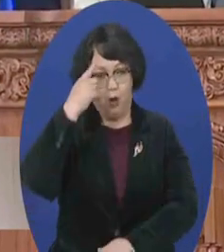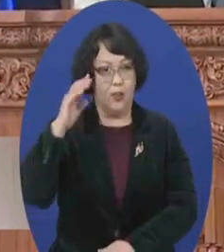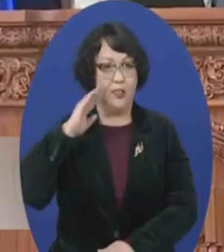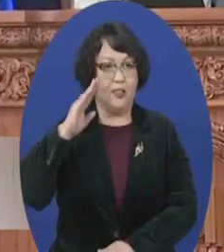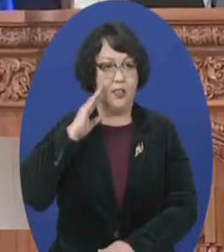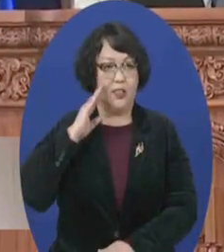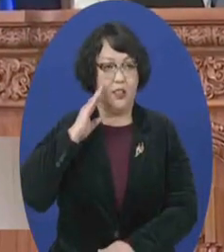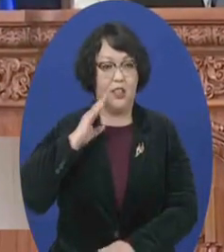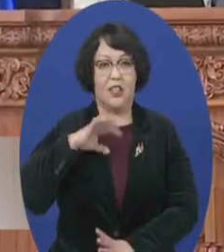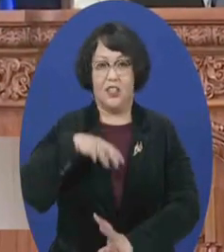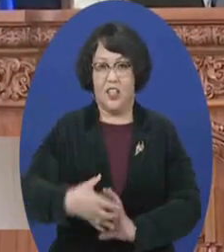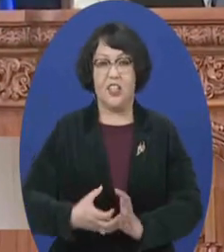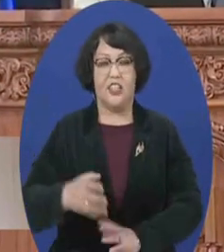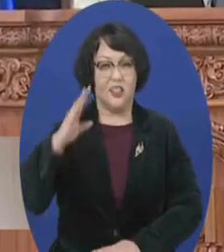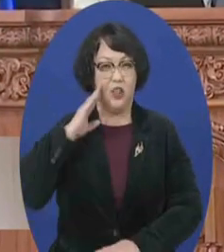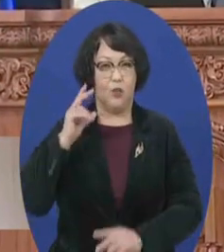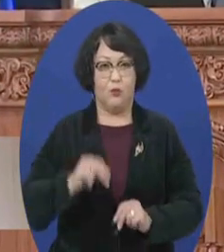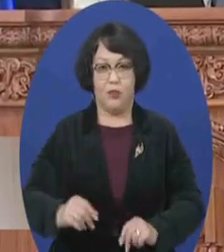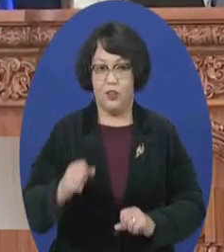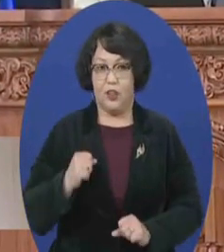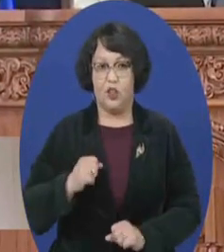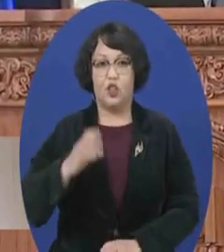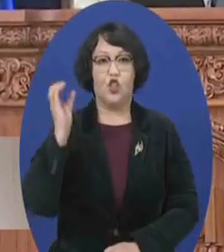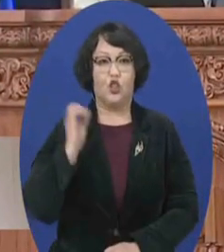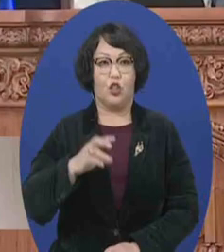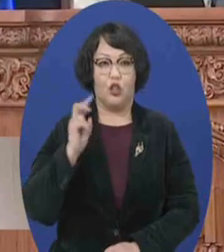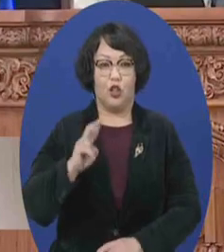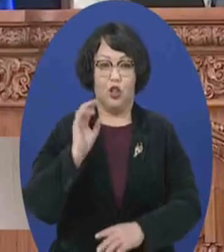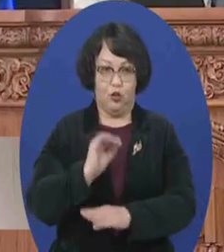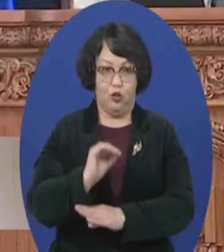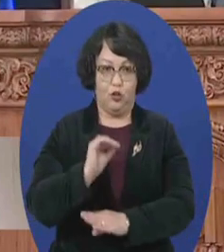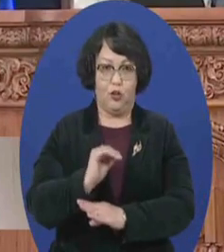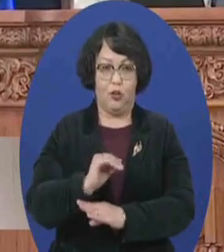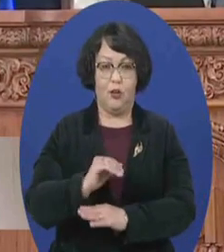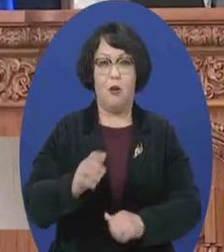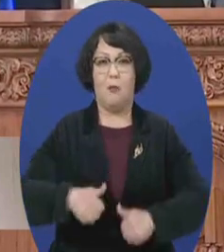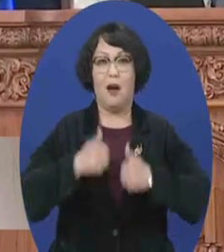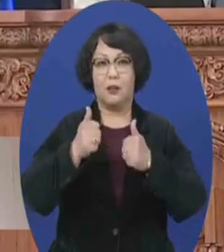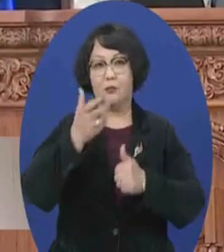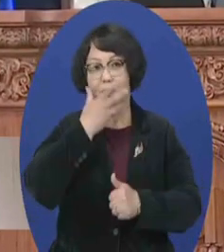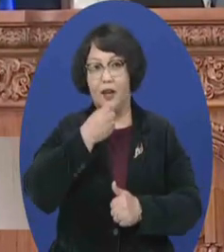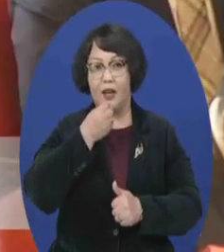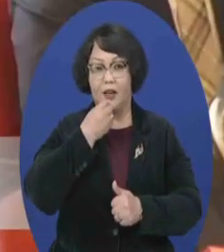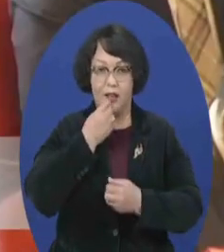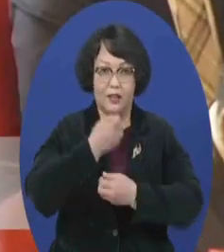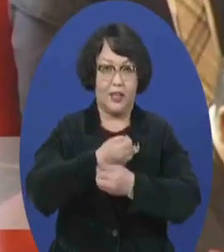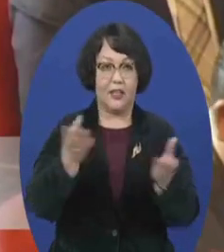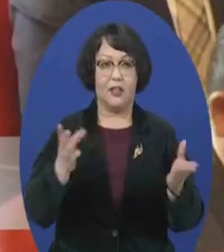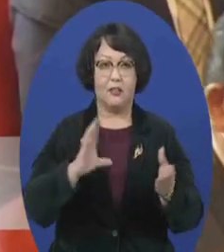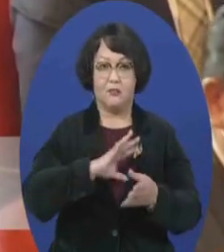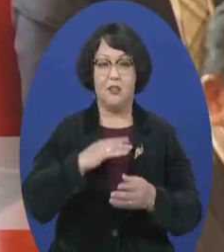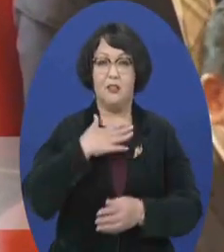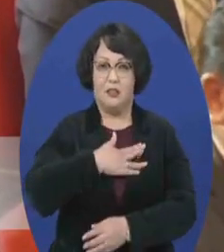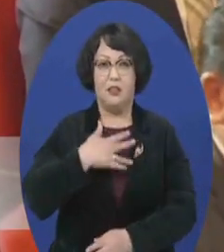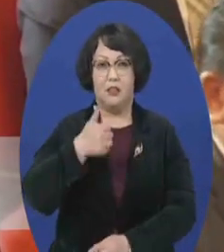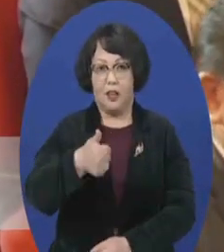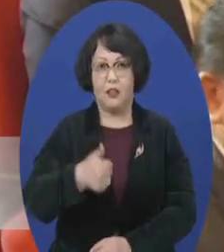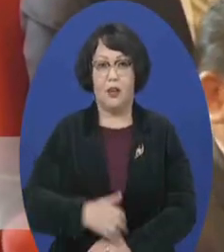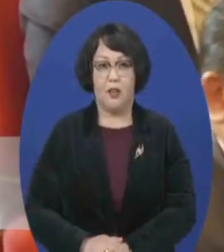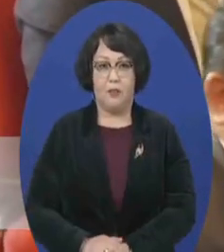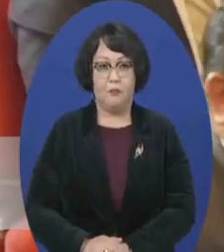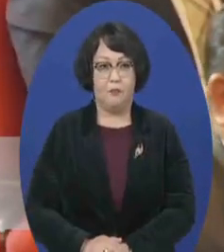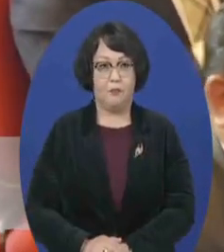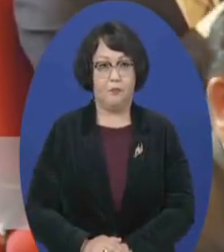цэрэг дэлхийн цэрэг болж чадсныг ёслолын энэ өндөр өдөр бахтам сайхан тэмдэглэж хэлэхэд таатай байна.